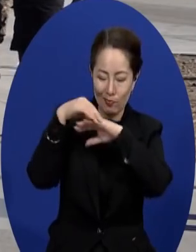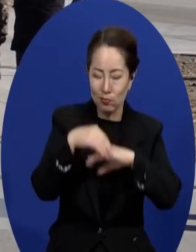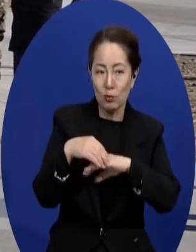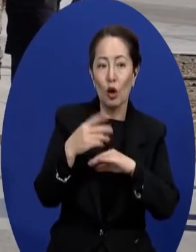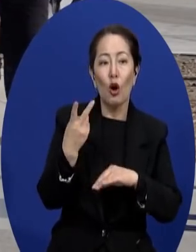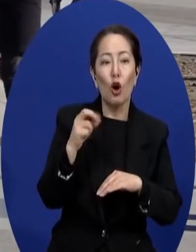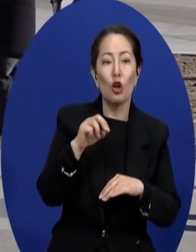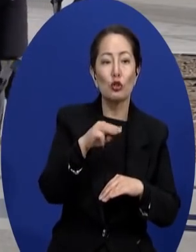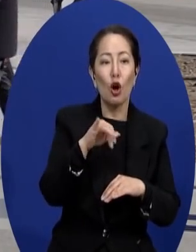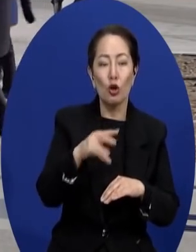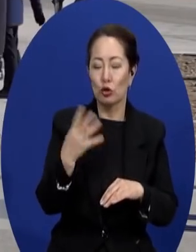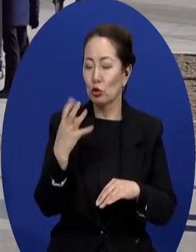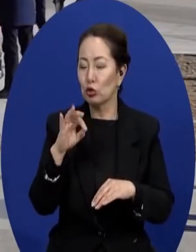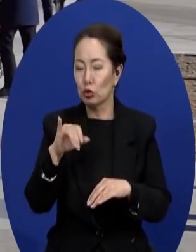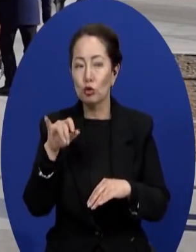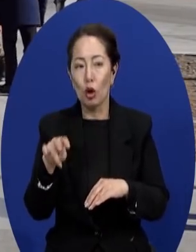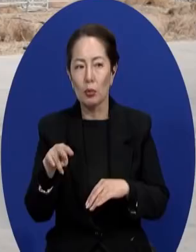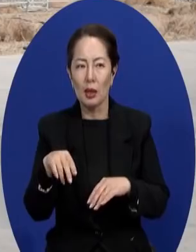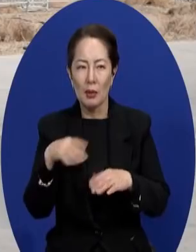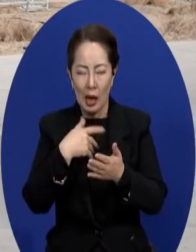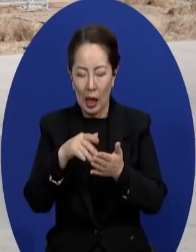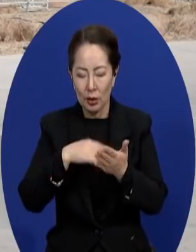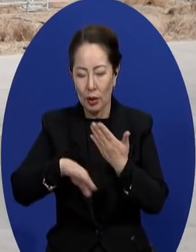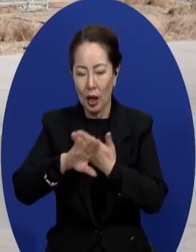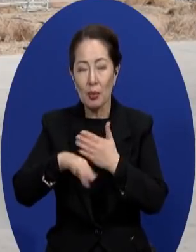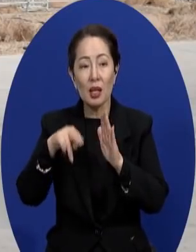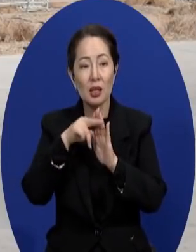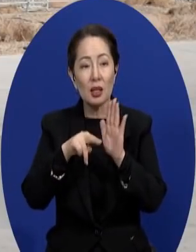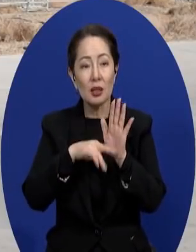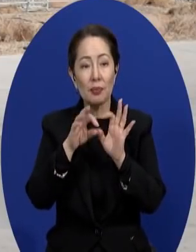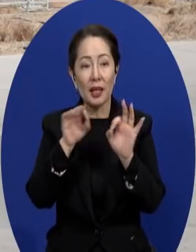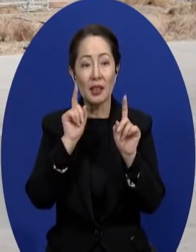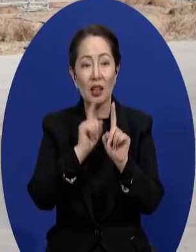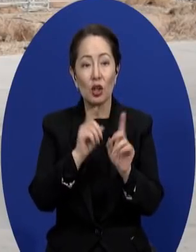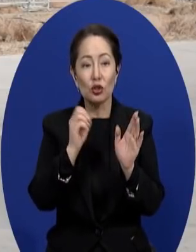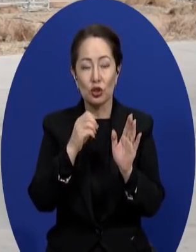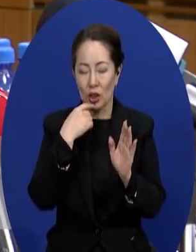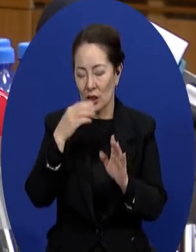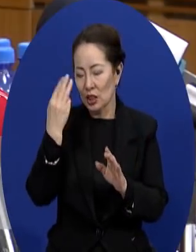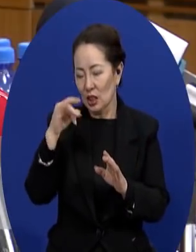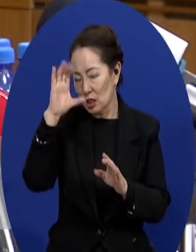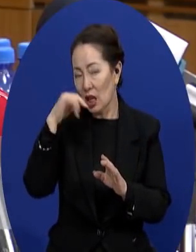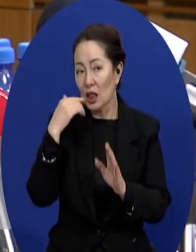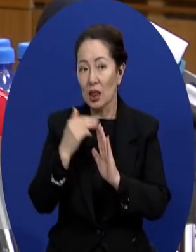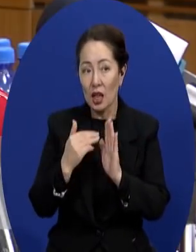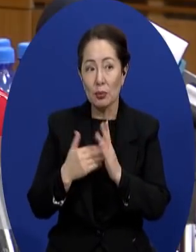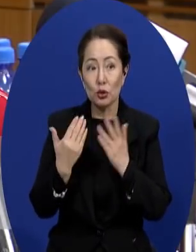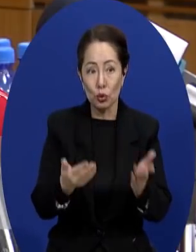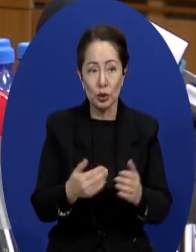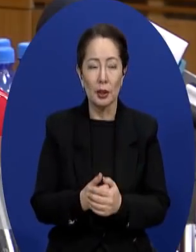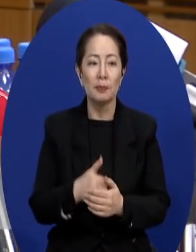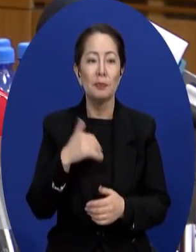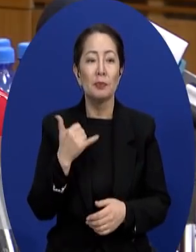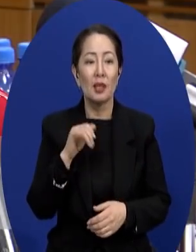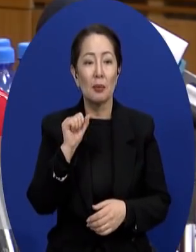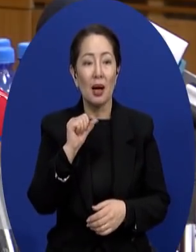өсөх нь хамгийн гол нь халдвар хамгааллын дэглэмийг баримтлах нь чухлаа гэдгийг шатар сай тайлбарласан юм. Зарим одоо ачаа